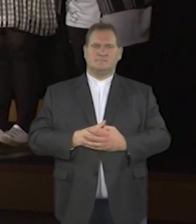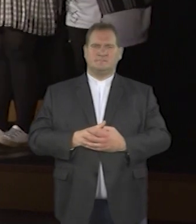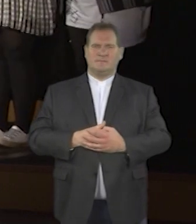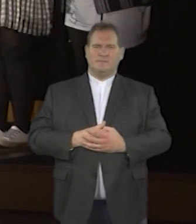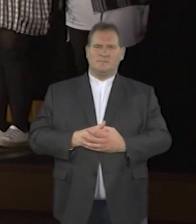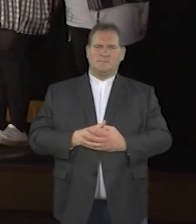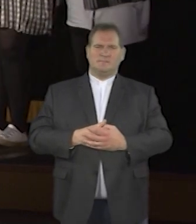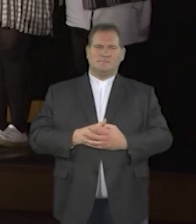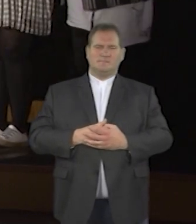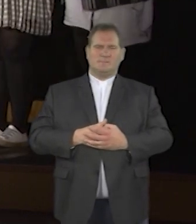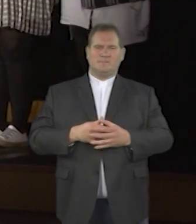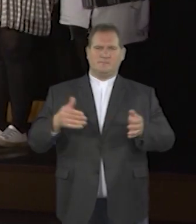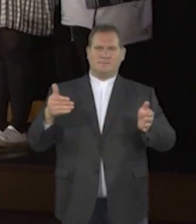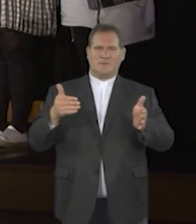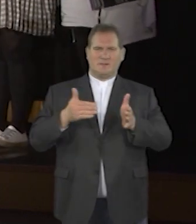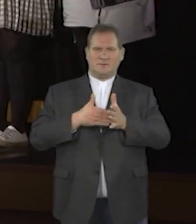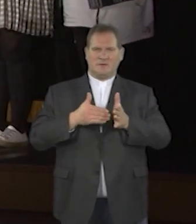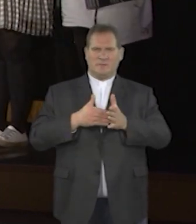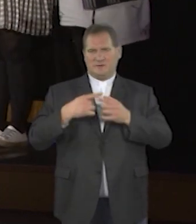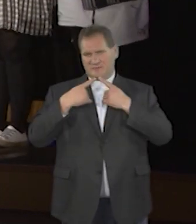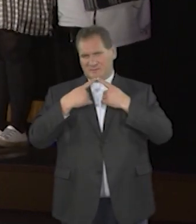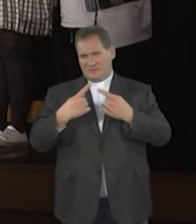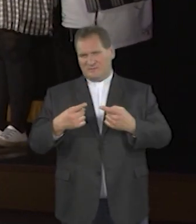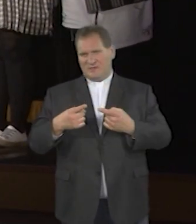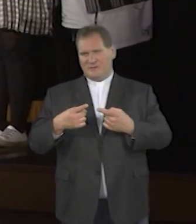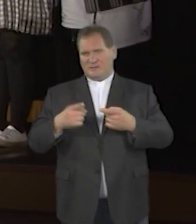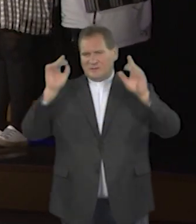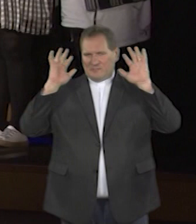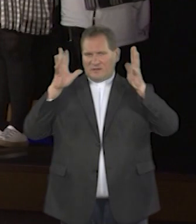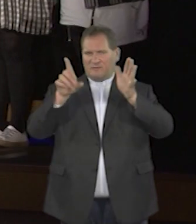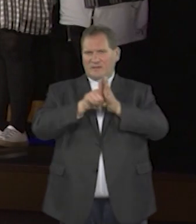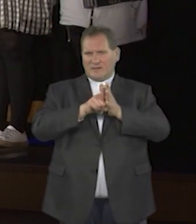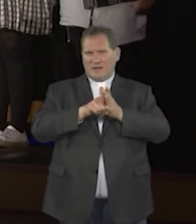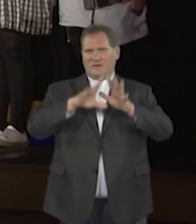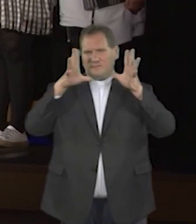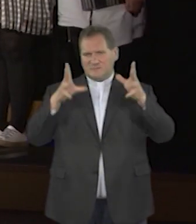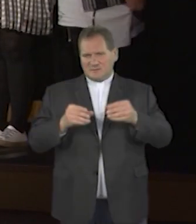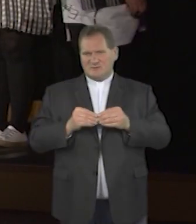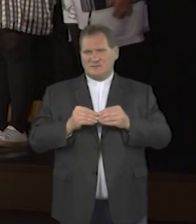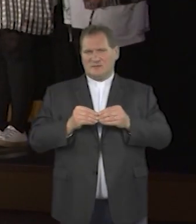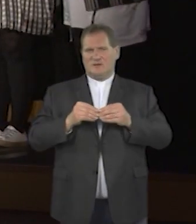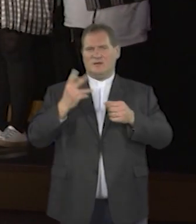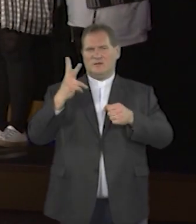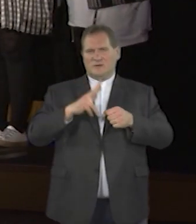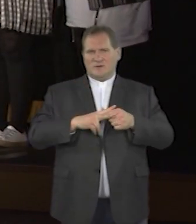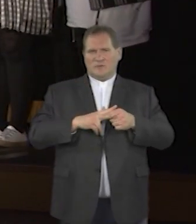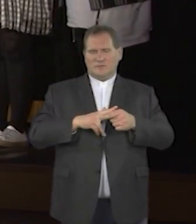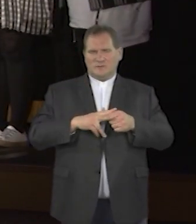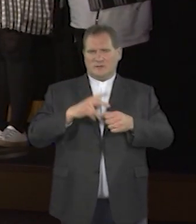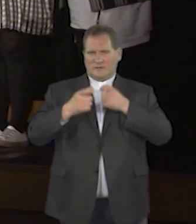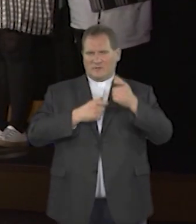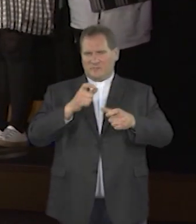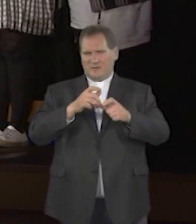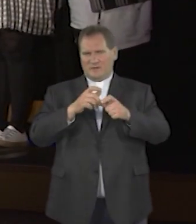No trzeba jeszcze oddać honor i wielkie brawa dla realizatorów scenografii. Scenografię stworzył dla nas pan